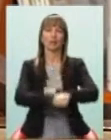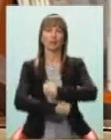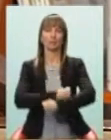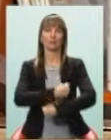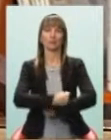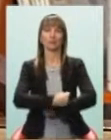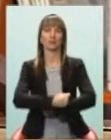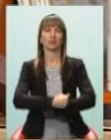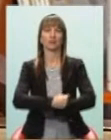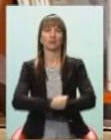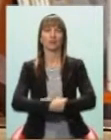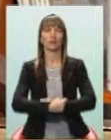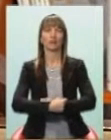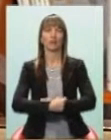медведь,